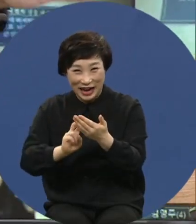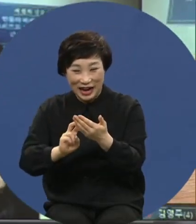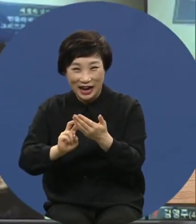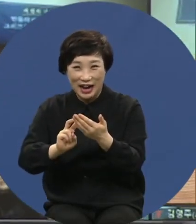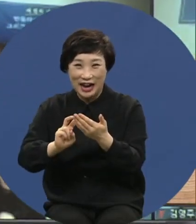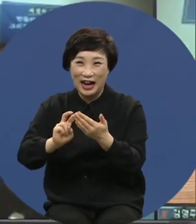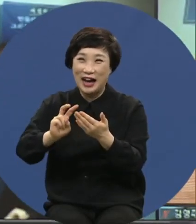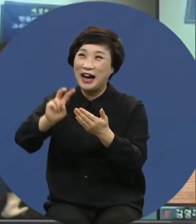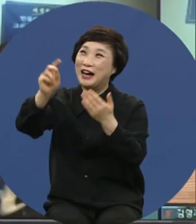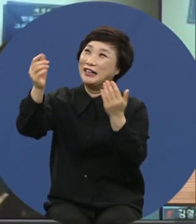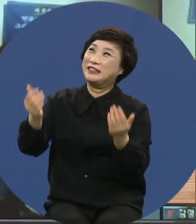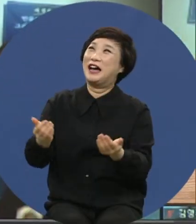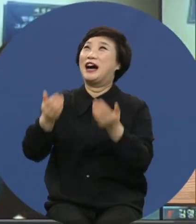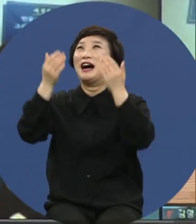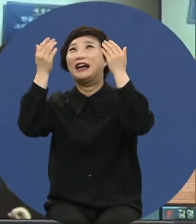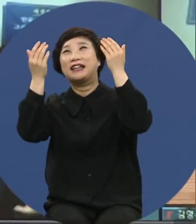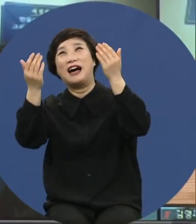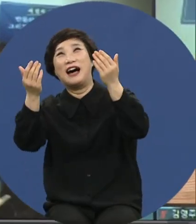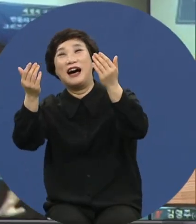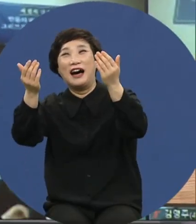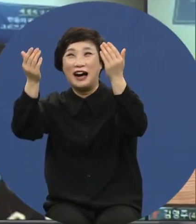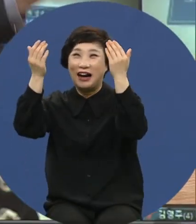주를